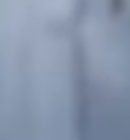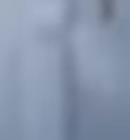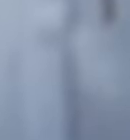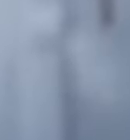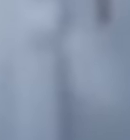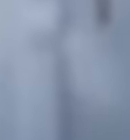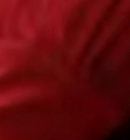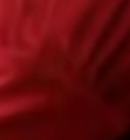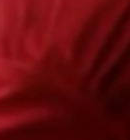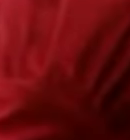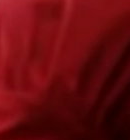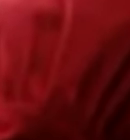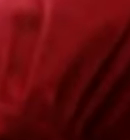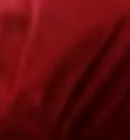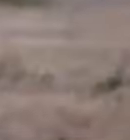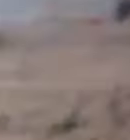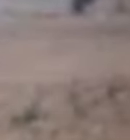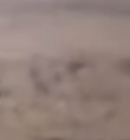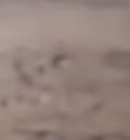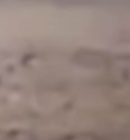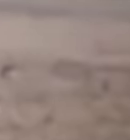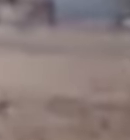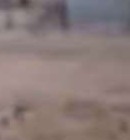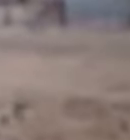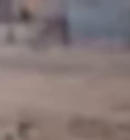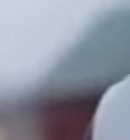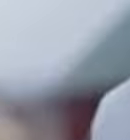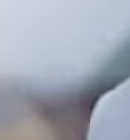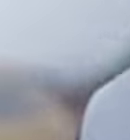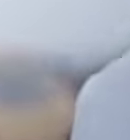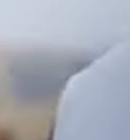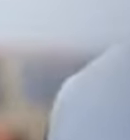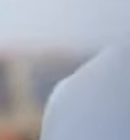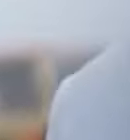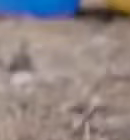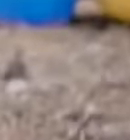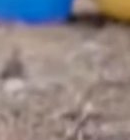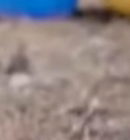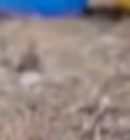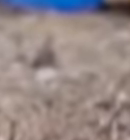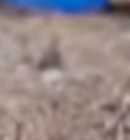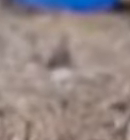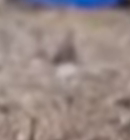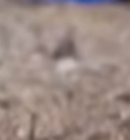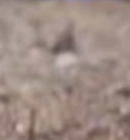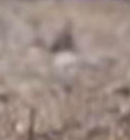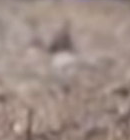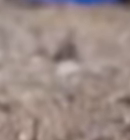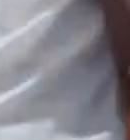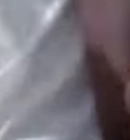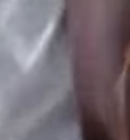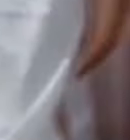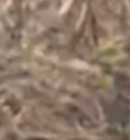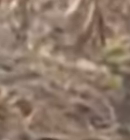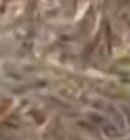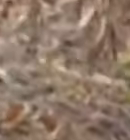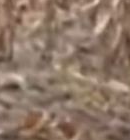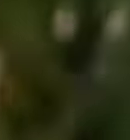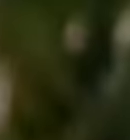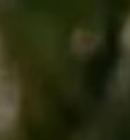ya TB mara moja. Nilimeza dawa zangu bila kukosa kwa muda unaofaa, kama nilivyoshauriwa na daktari.